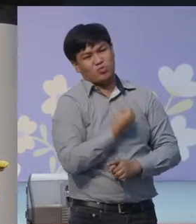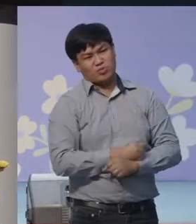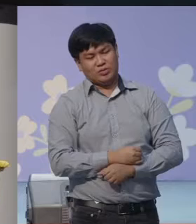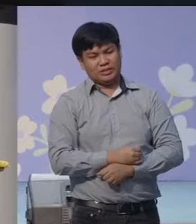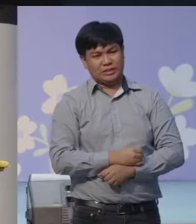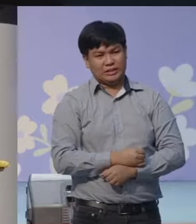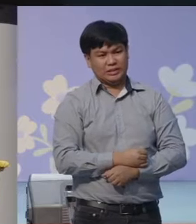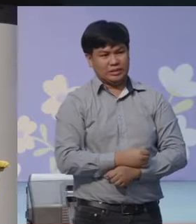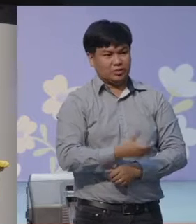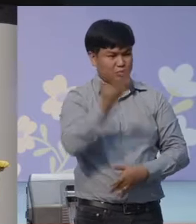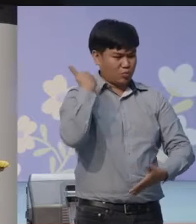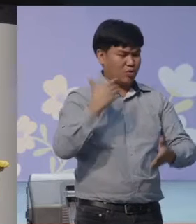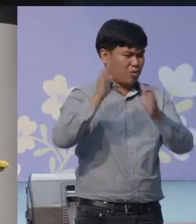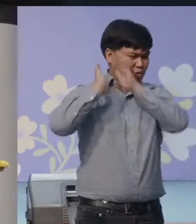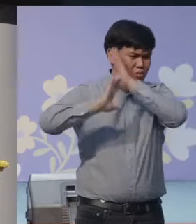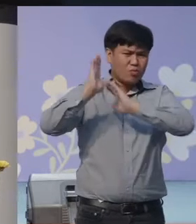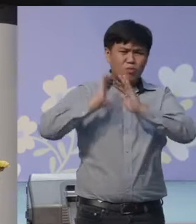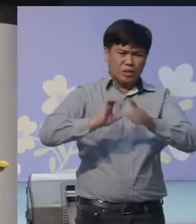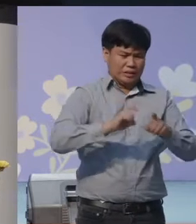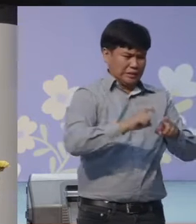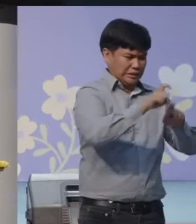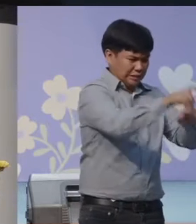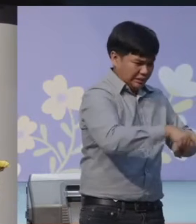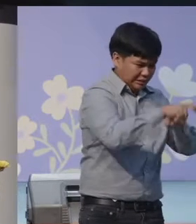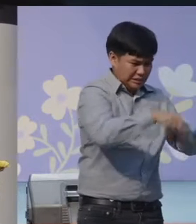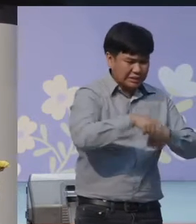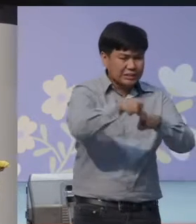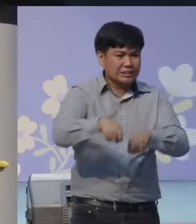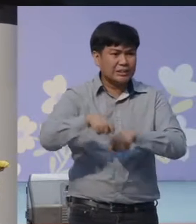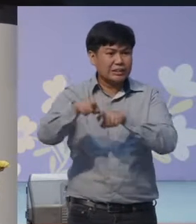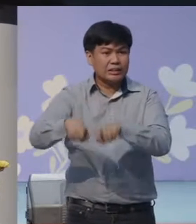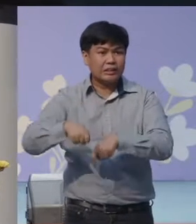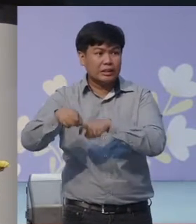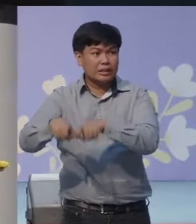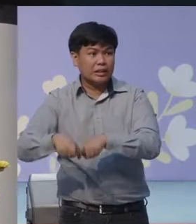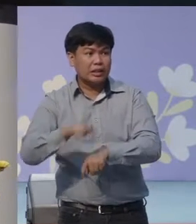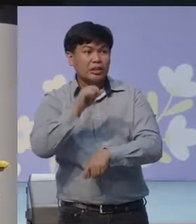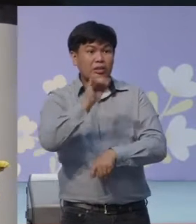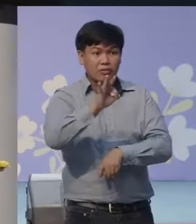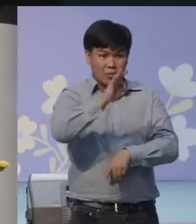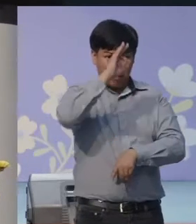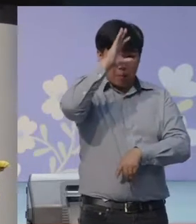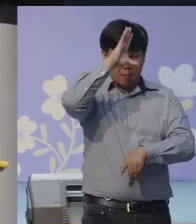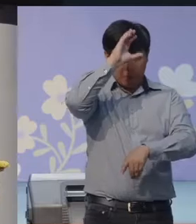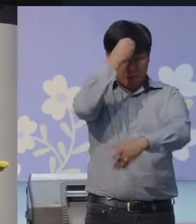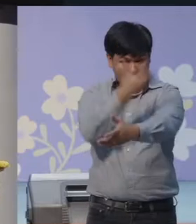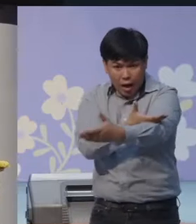pinamumuhay, ang kanilang kabuhayan. Pag mas marami kang anak, mas marami kang katulong. Hindi ba? Sa bukid.